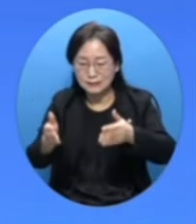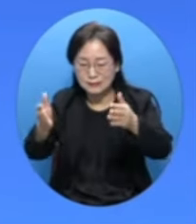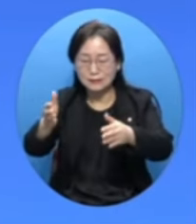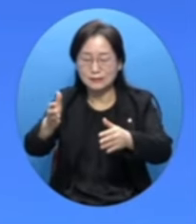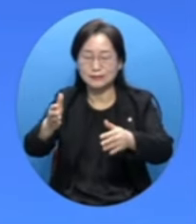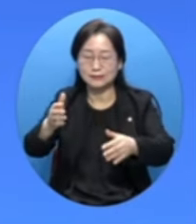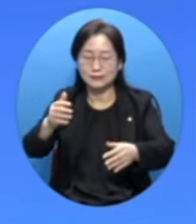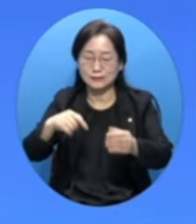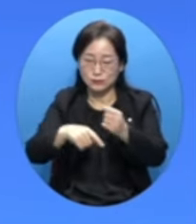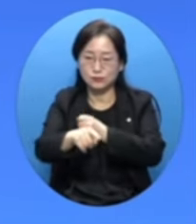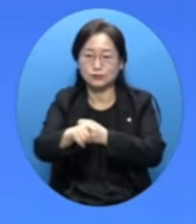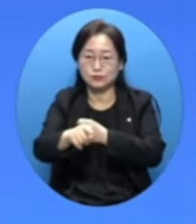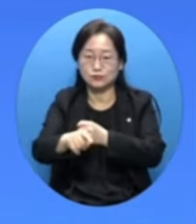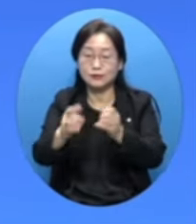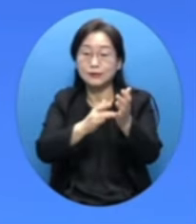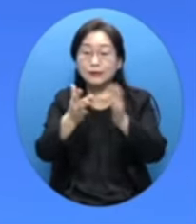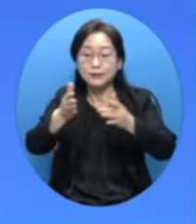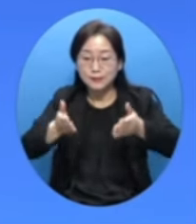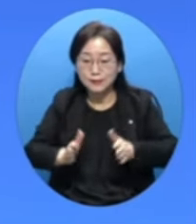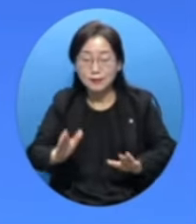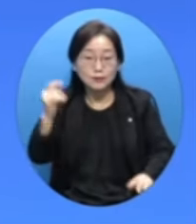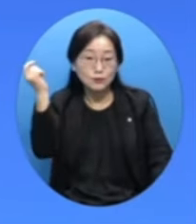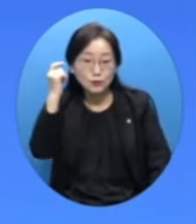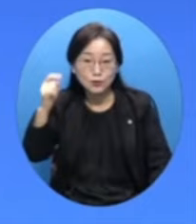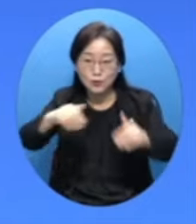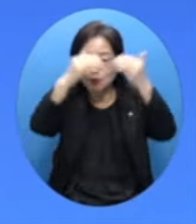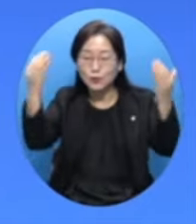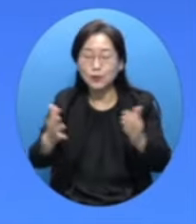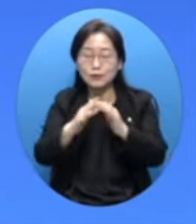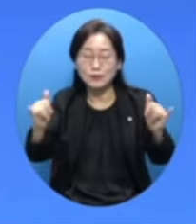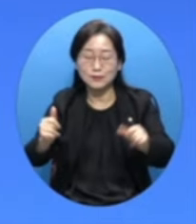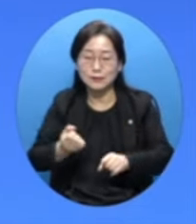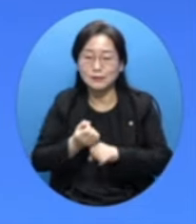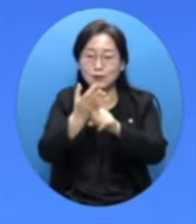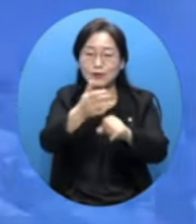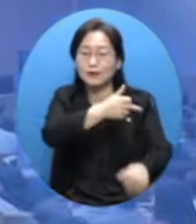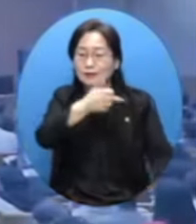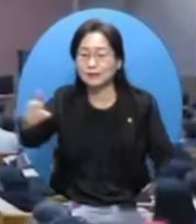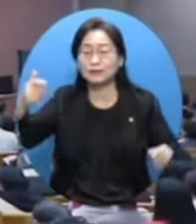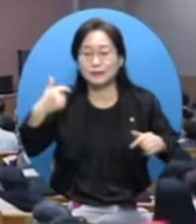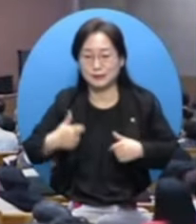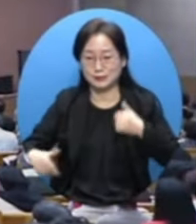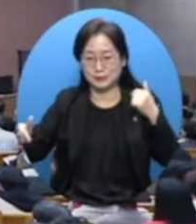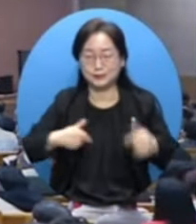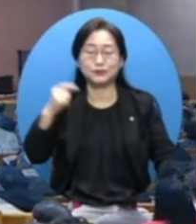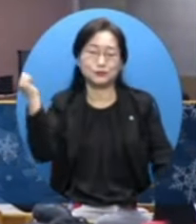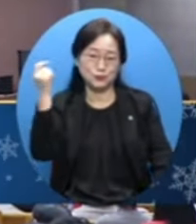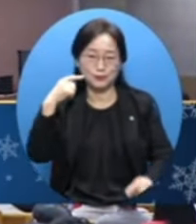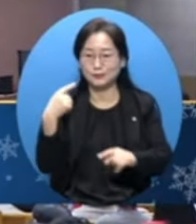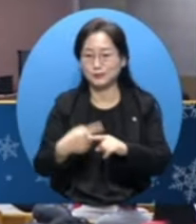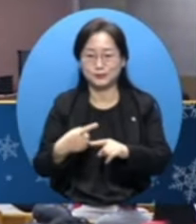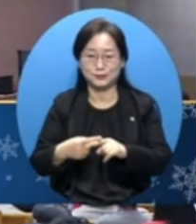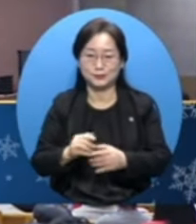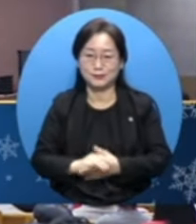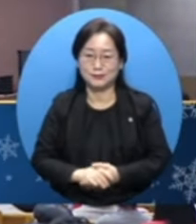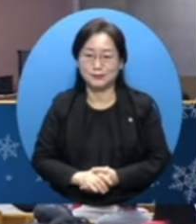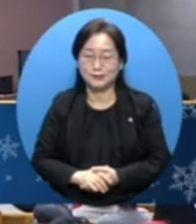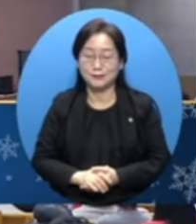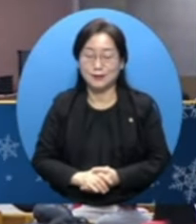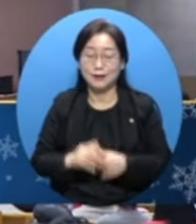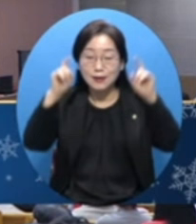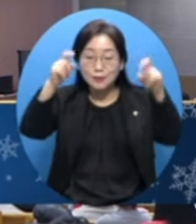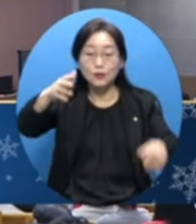것입니다이 예수님의 탄생의 소식은 온 일에게 전해진 큰 기쁨의 소식입니다